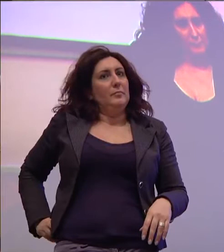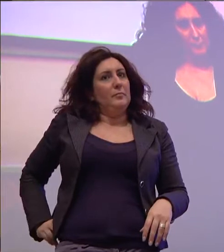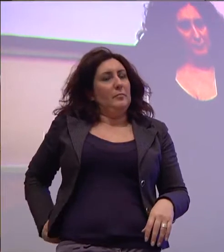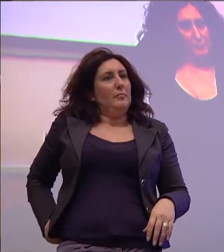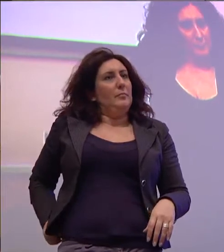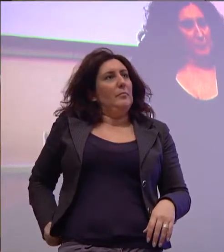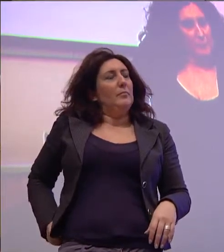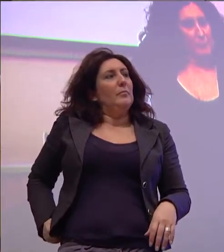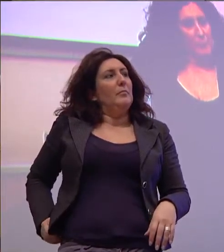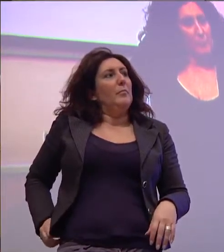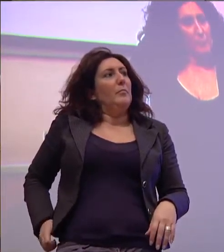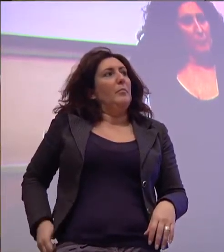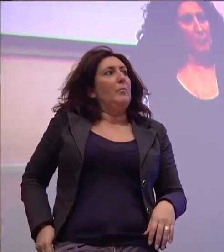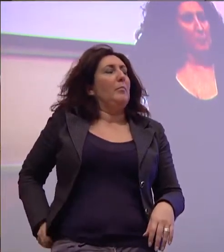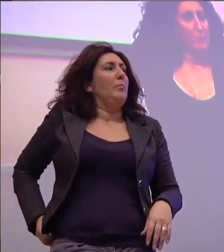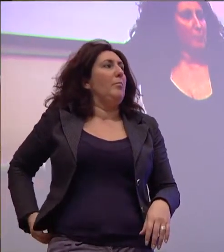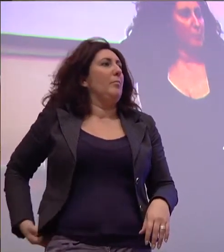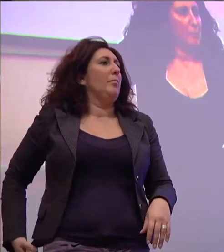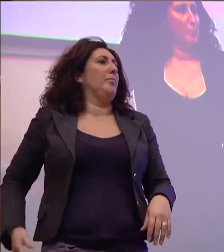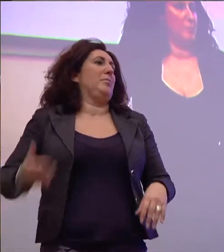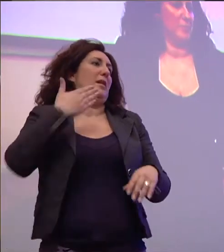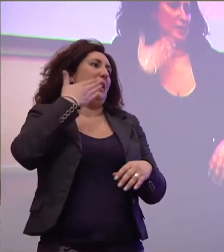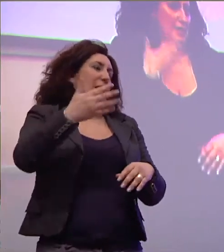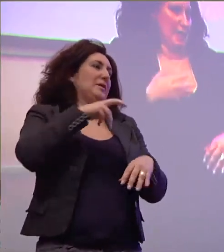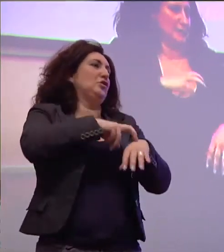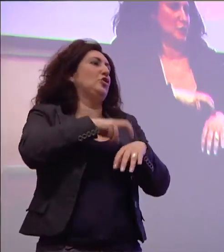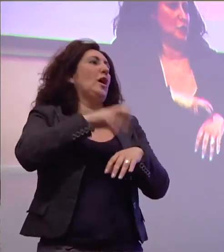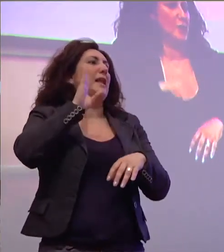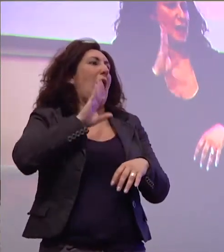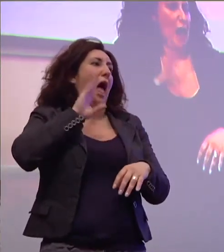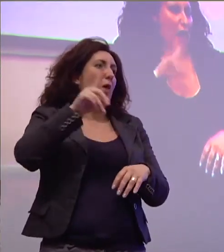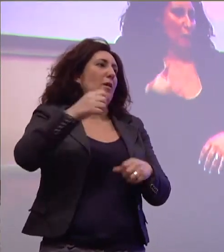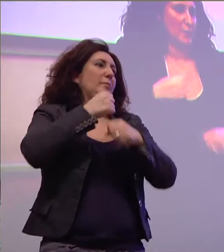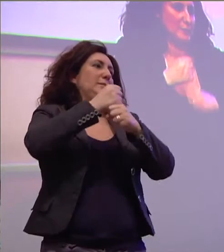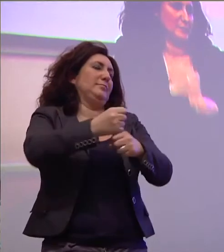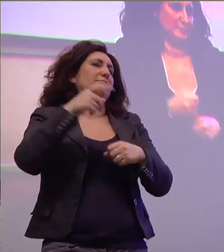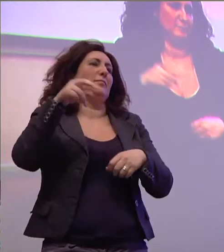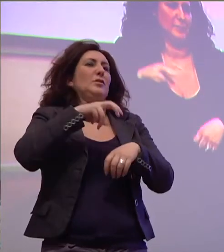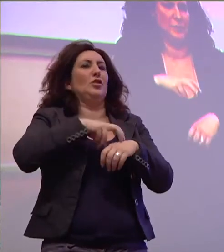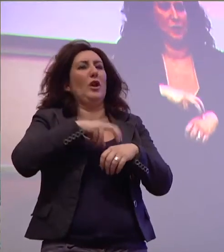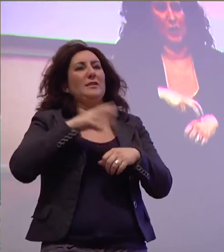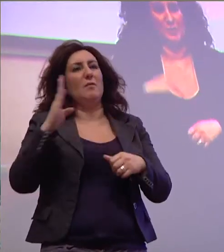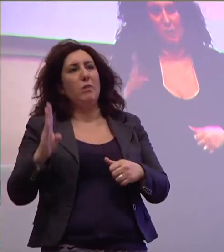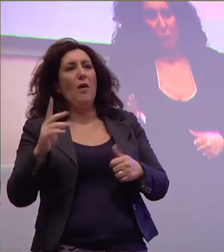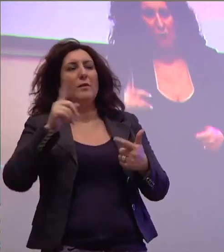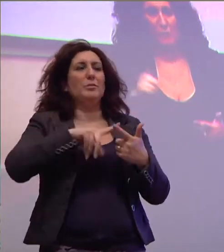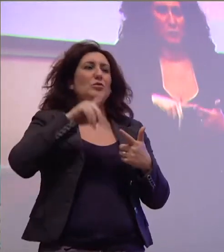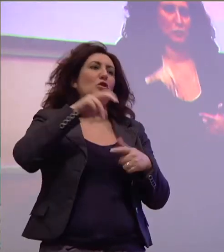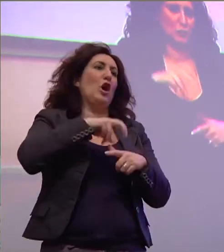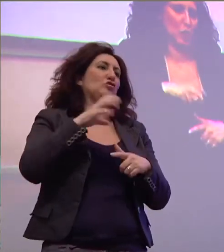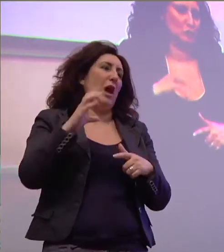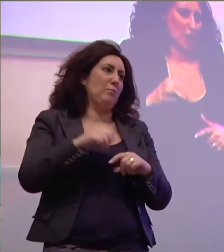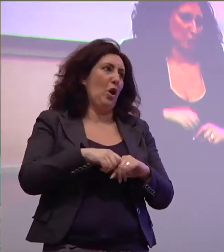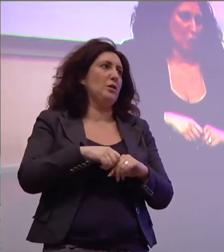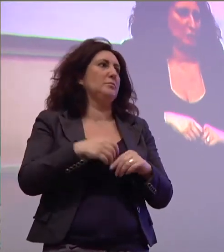Ringraziamo il dottor Guido dell'Acqua in rappresentanza della dottoressa Bota e del dottor Ciambrone. Io